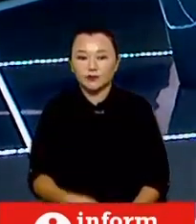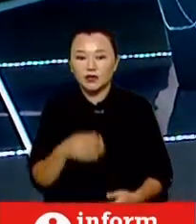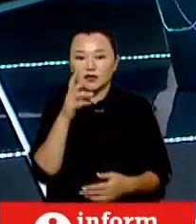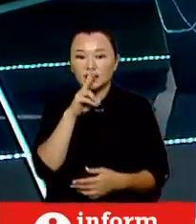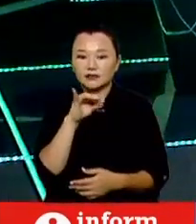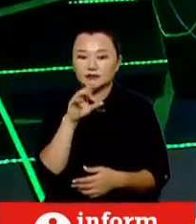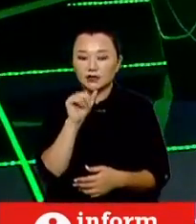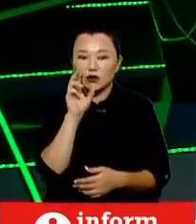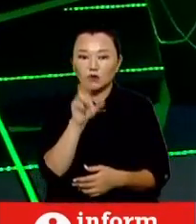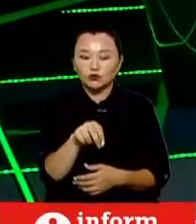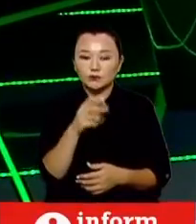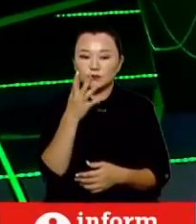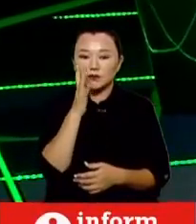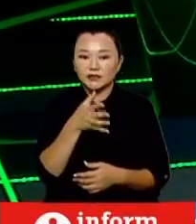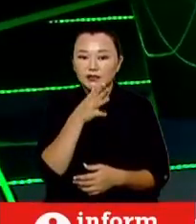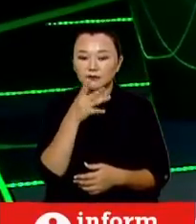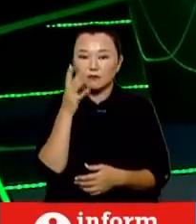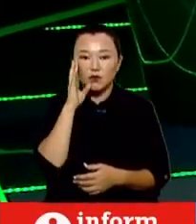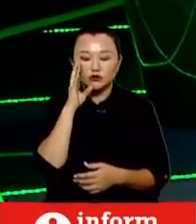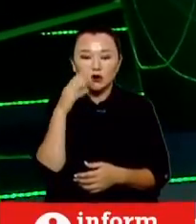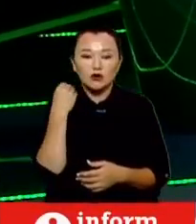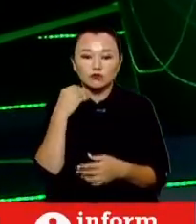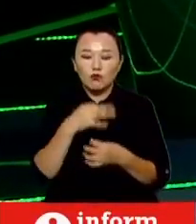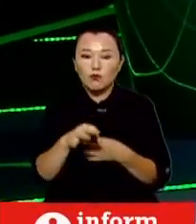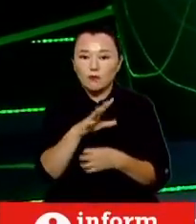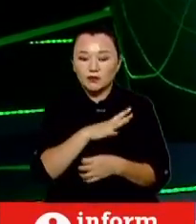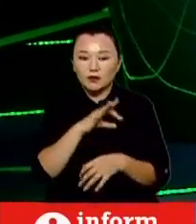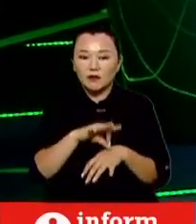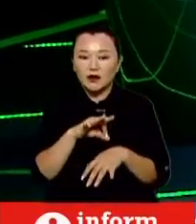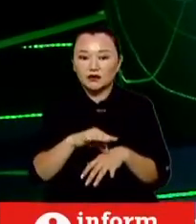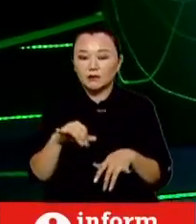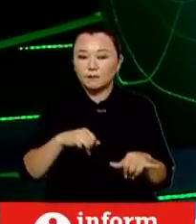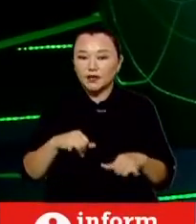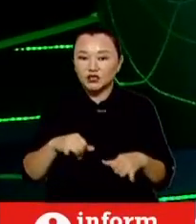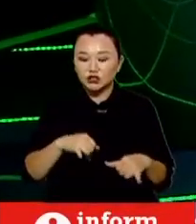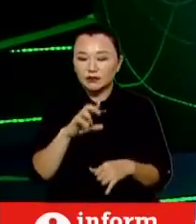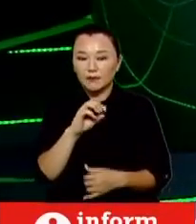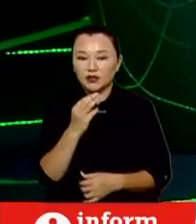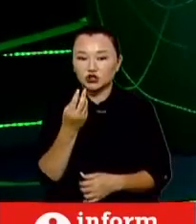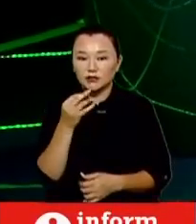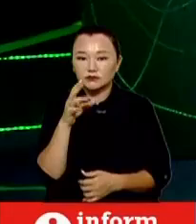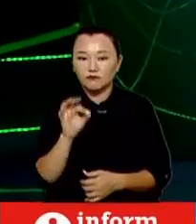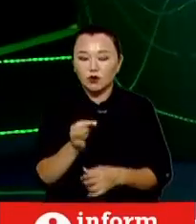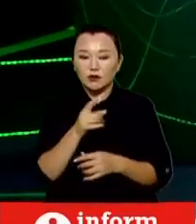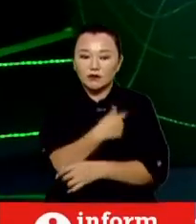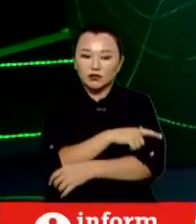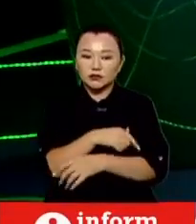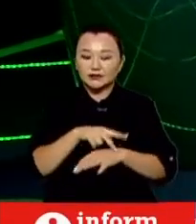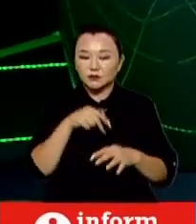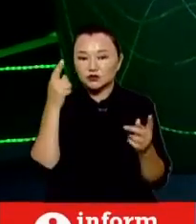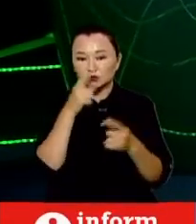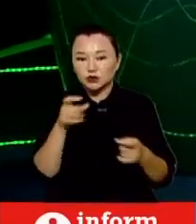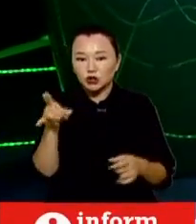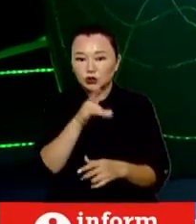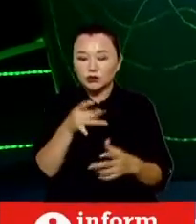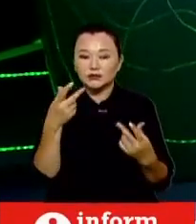Лиса, укусившая 5-летнего мальчика в Актюбинской области, была больна бешенством. Об этом сообщили в ветеринарной инспекции региона,